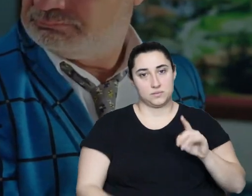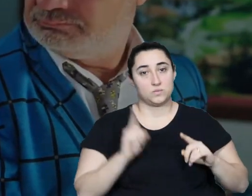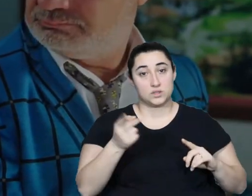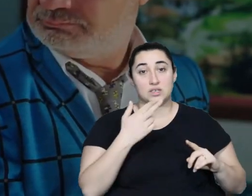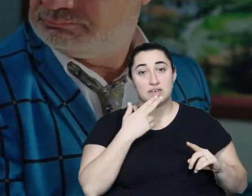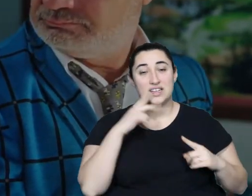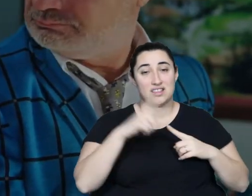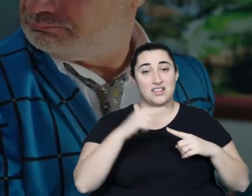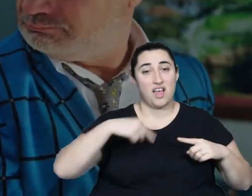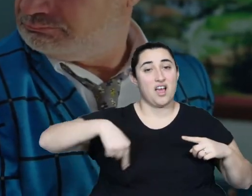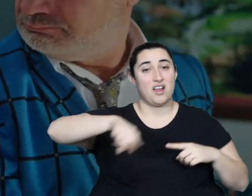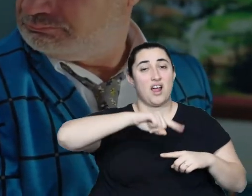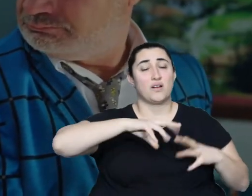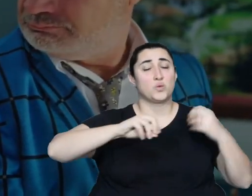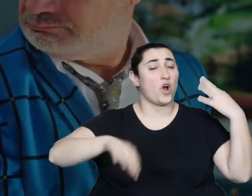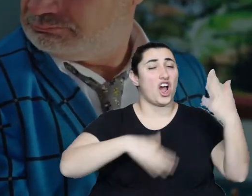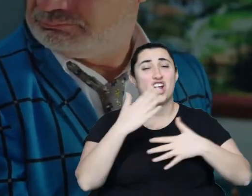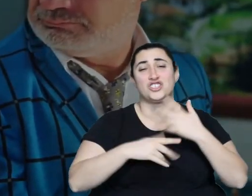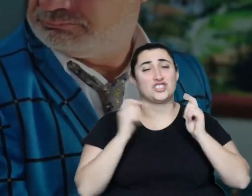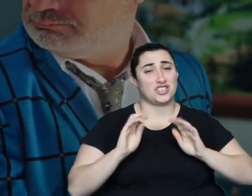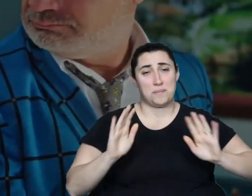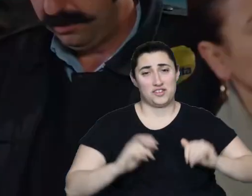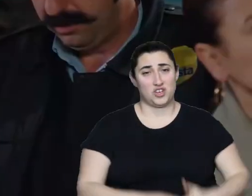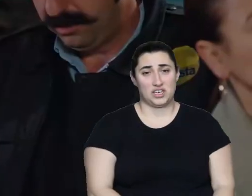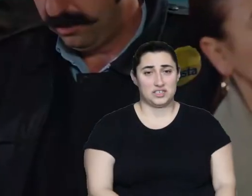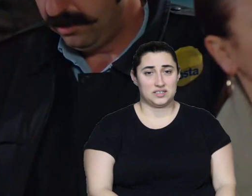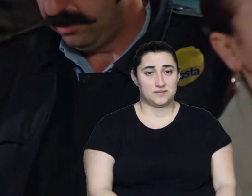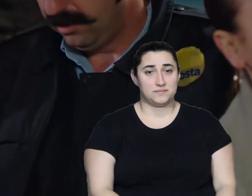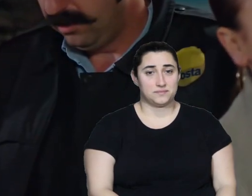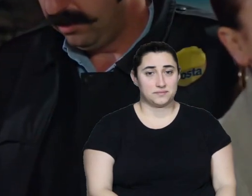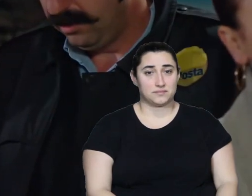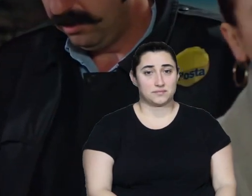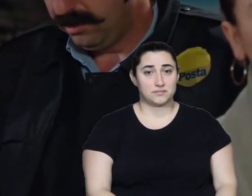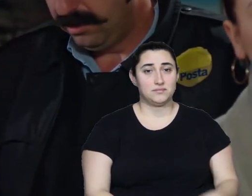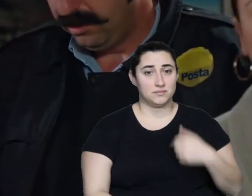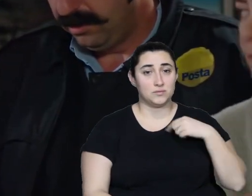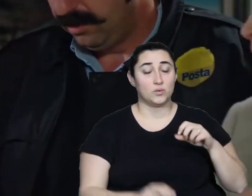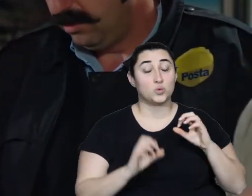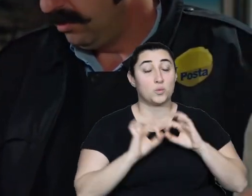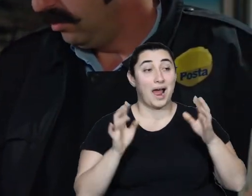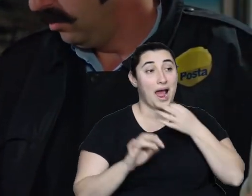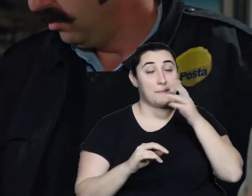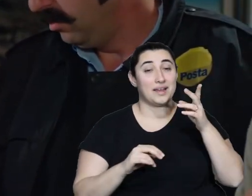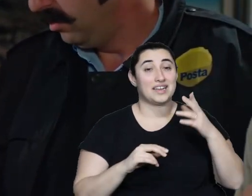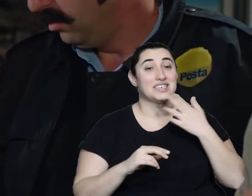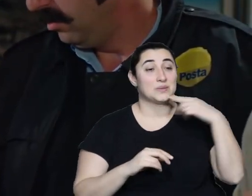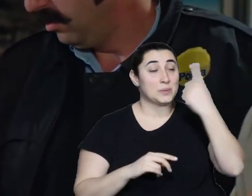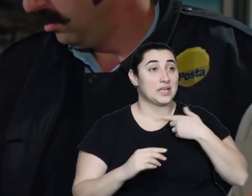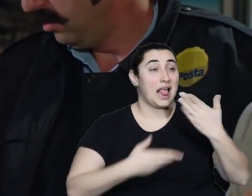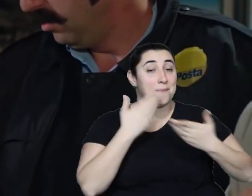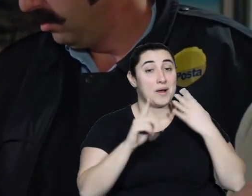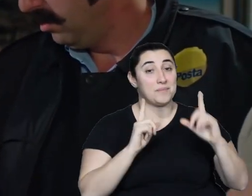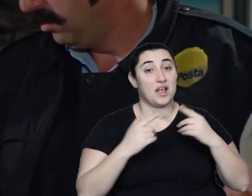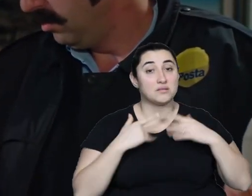Bu kadın Taraklı'yı hallaç pamuğu gibi atacak böyle. Ay Benim babam ve haberi kızları face to face olarak